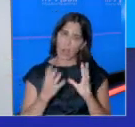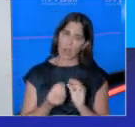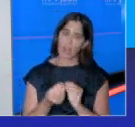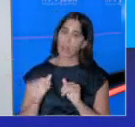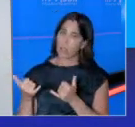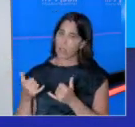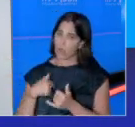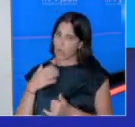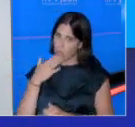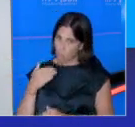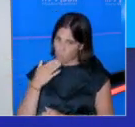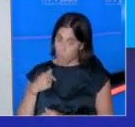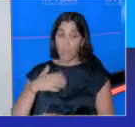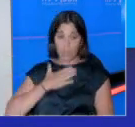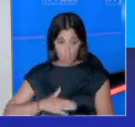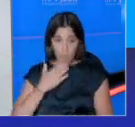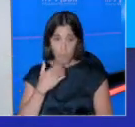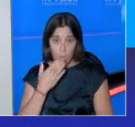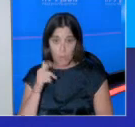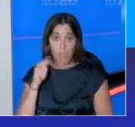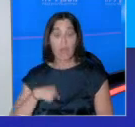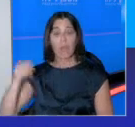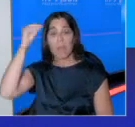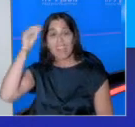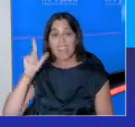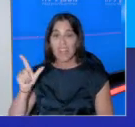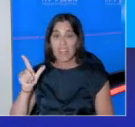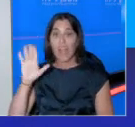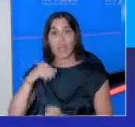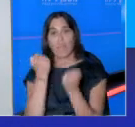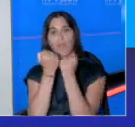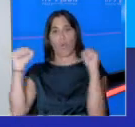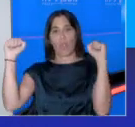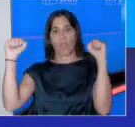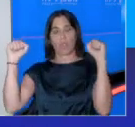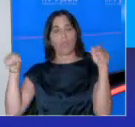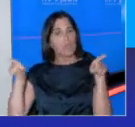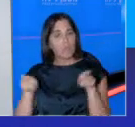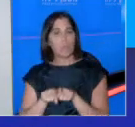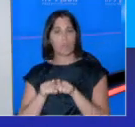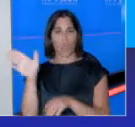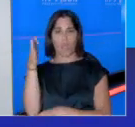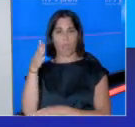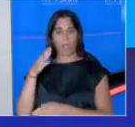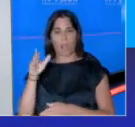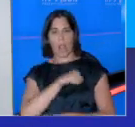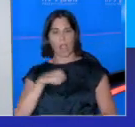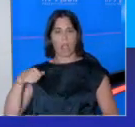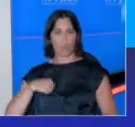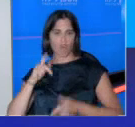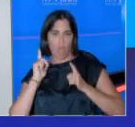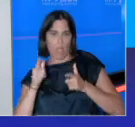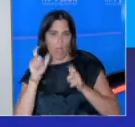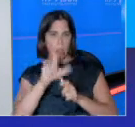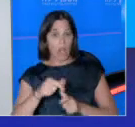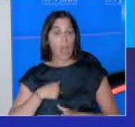יהודית, ואני רוצה יהודית, אבל אני רק מזכיר לך, גם דמוקרטית, באותה מגילת עצמאות שעליה את כל כך נלחמת,